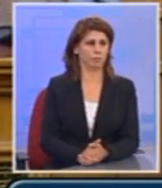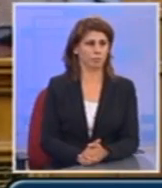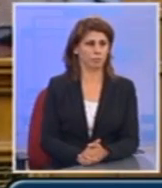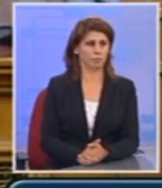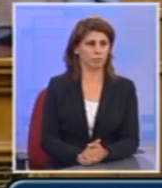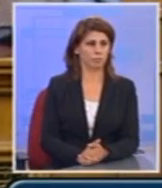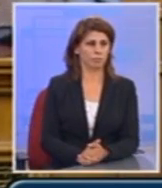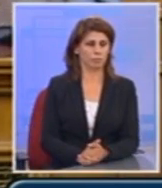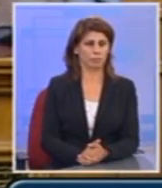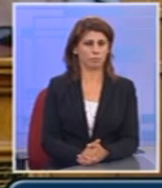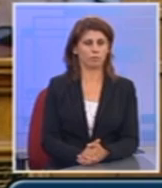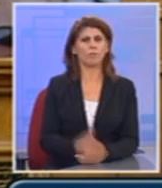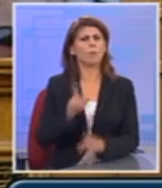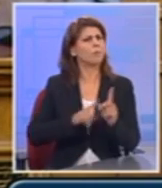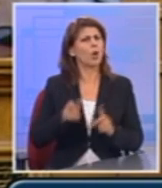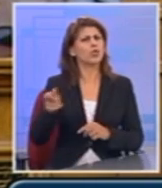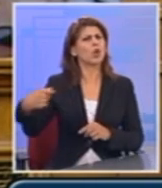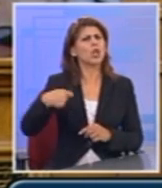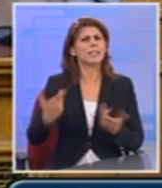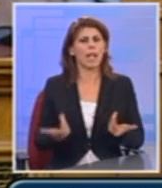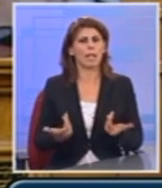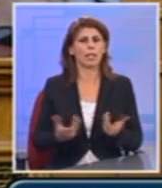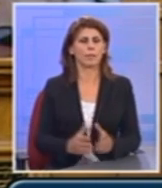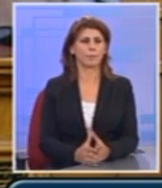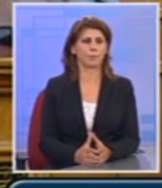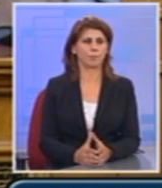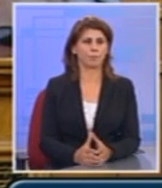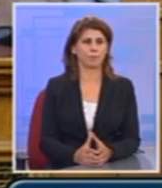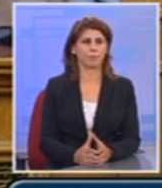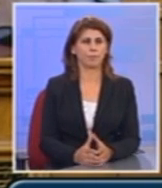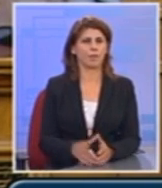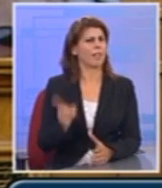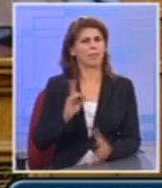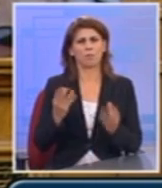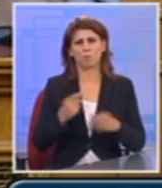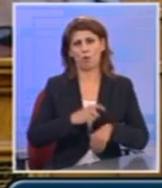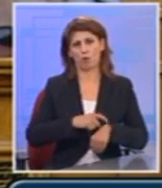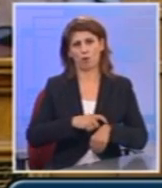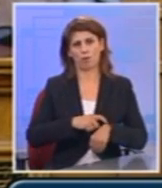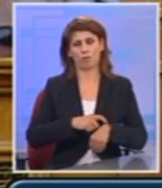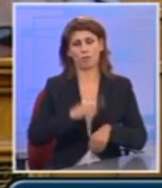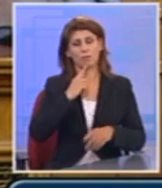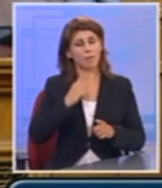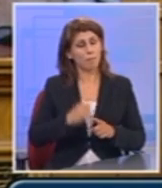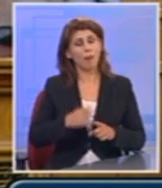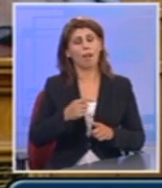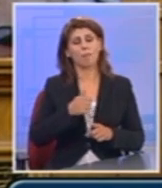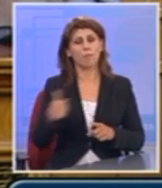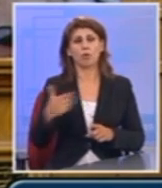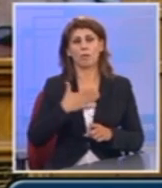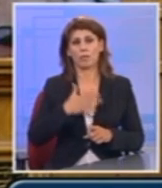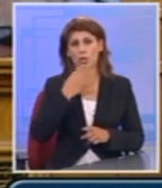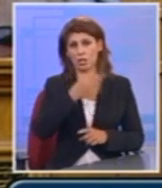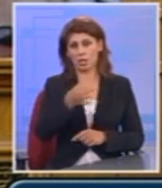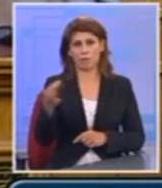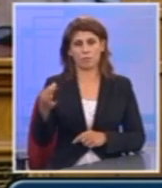δρόμους ποιος χρωστάει σε ποιον δν πο χρόνο γ αυτό απλώς και μόνο θα ήθελα να πω